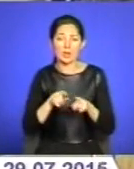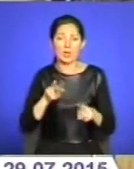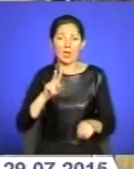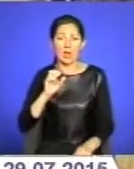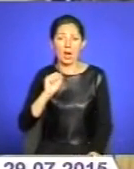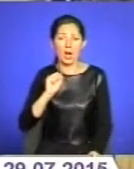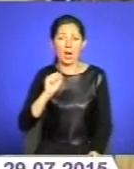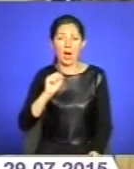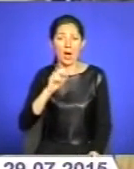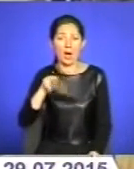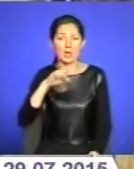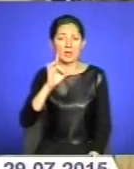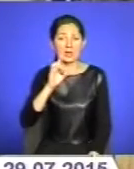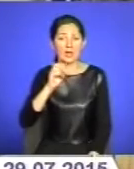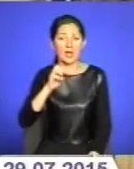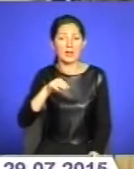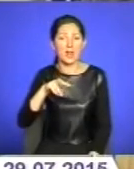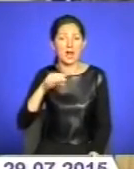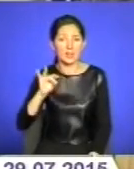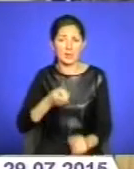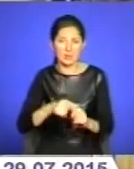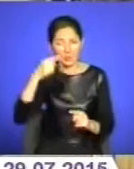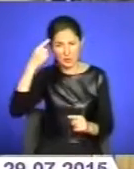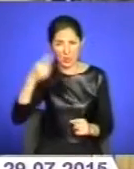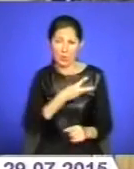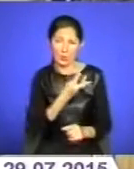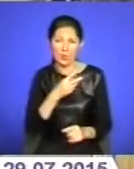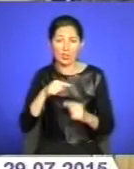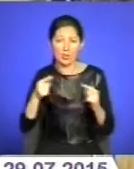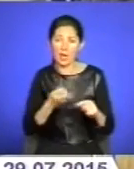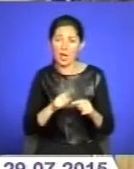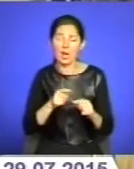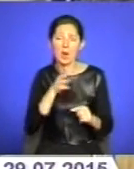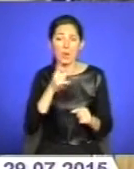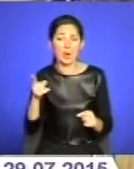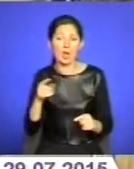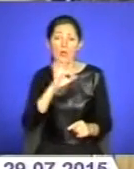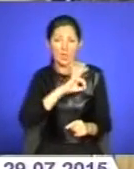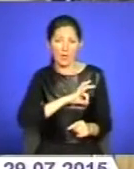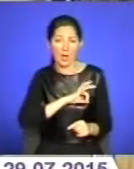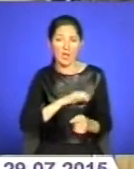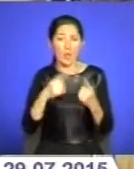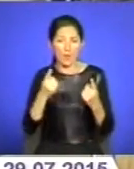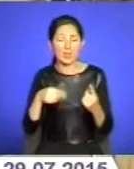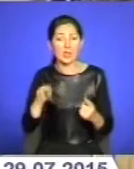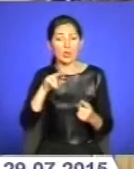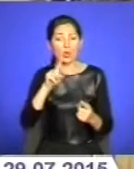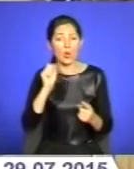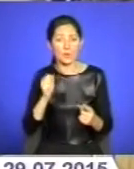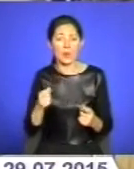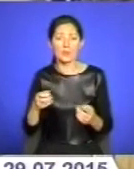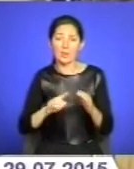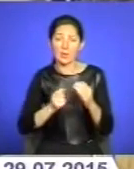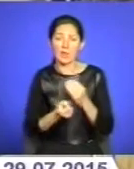є психостимулююча речовина, яка при тривалому вживанні або в великих дозах викликає